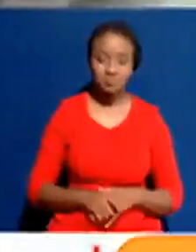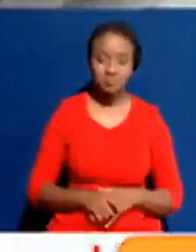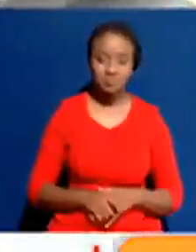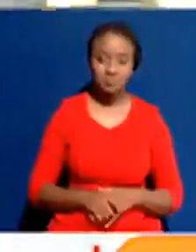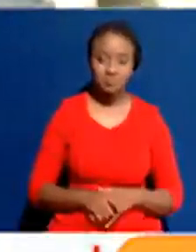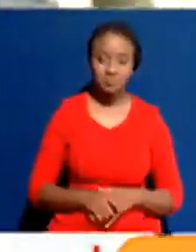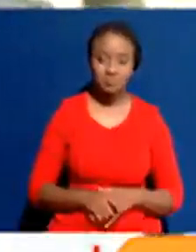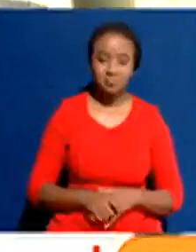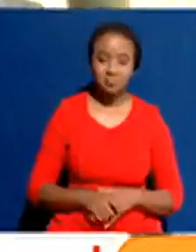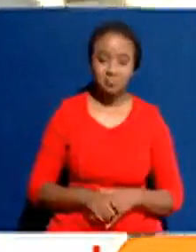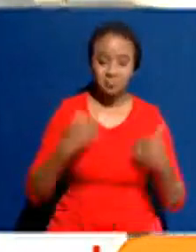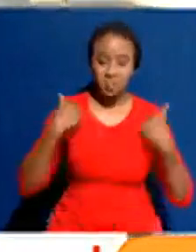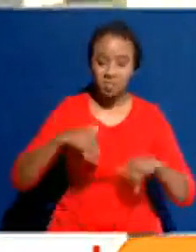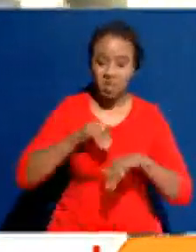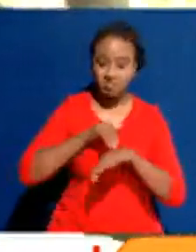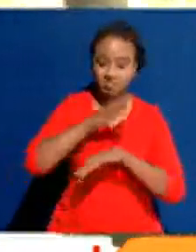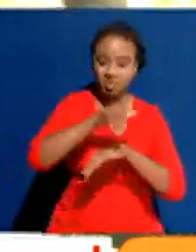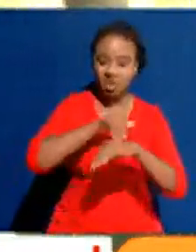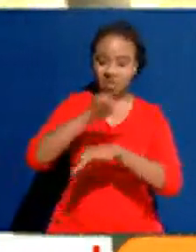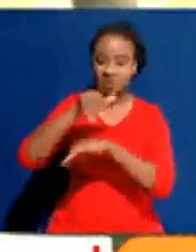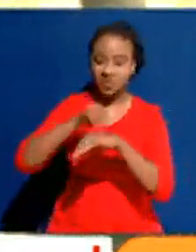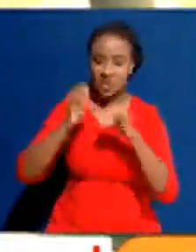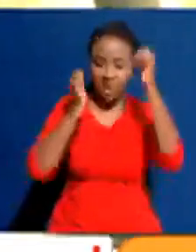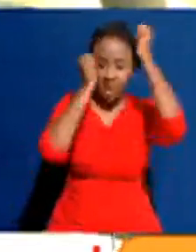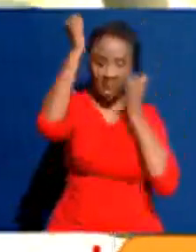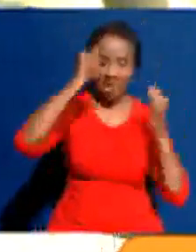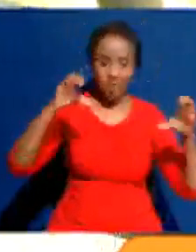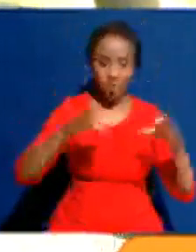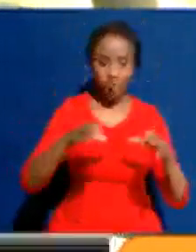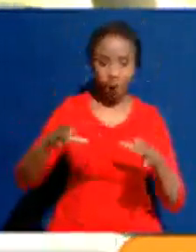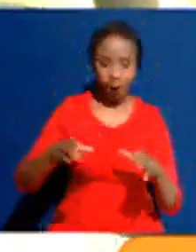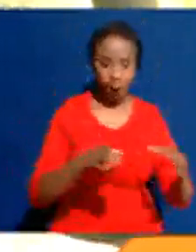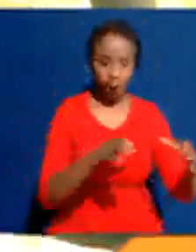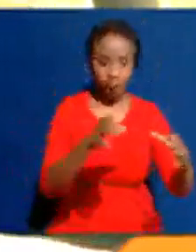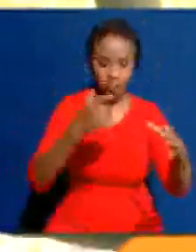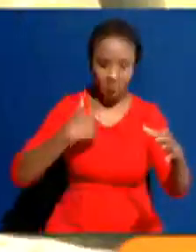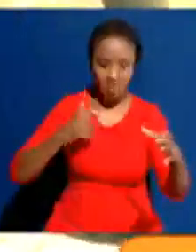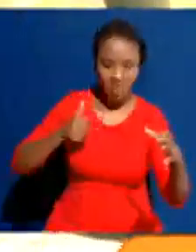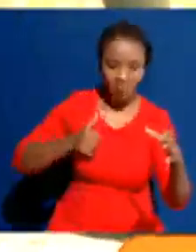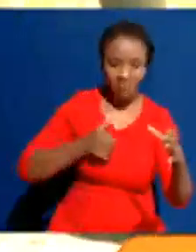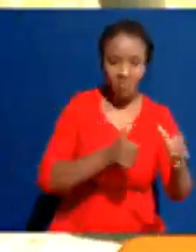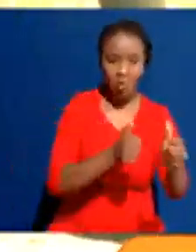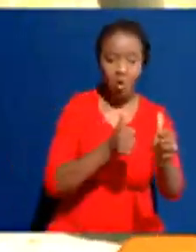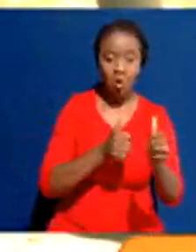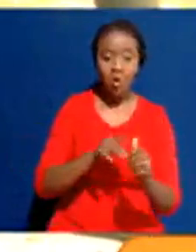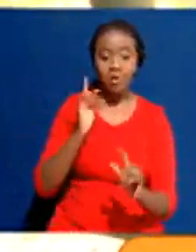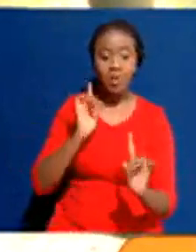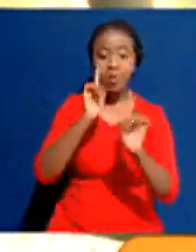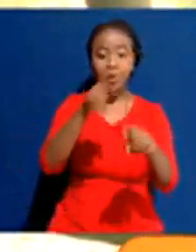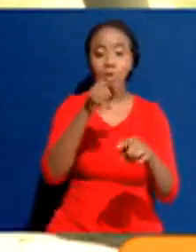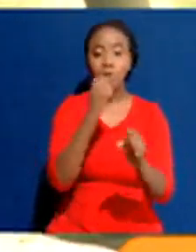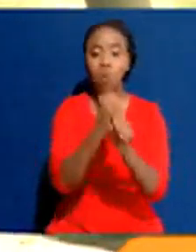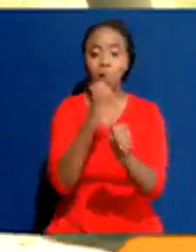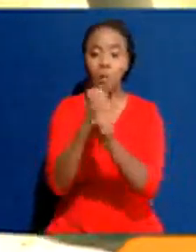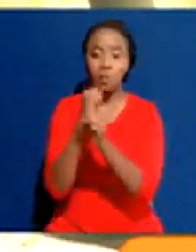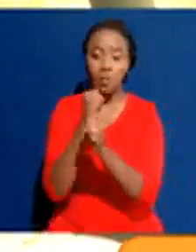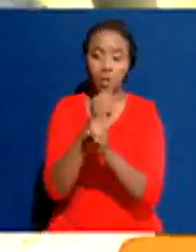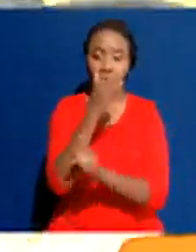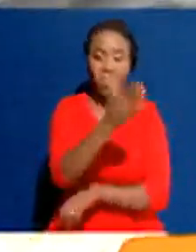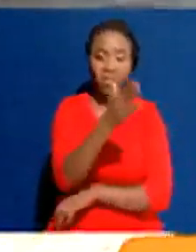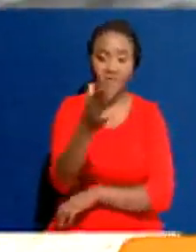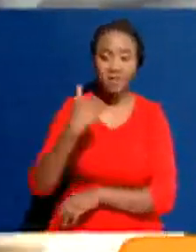Yeah. I dispatched the troops to go out, then I follow them, we go for a mission and do the things we want.